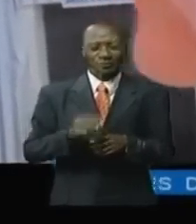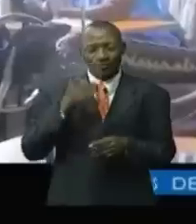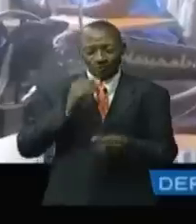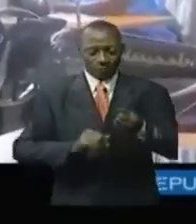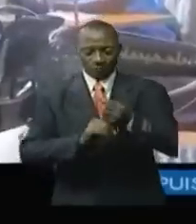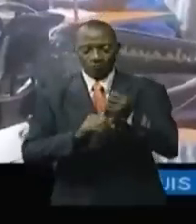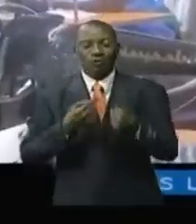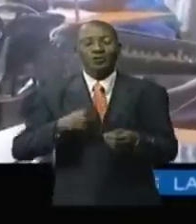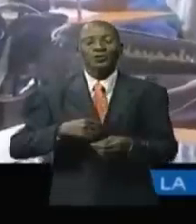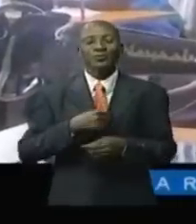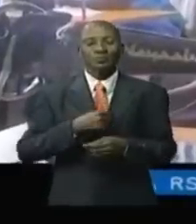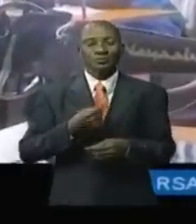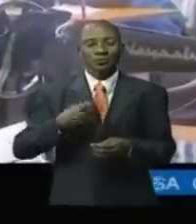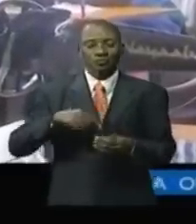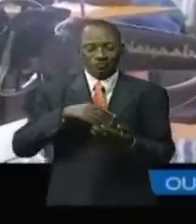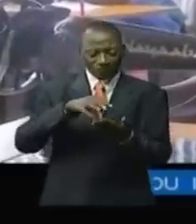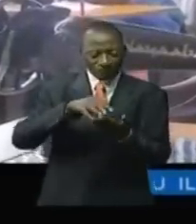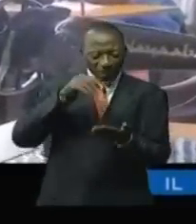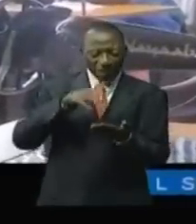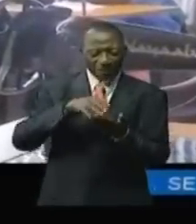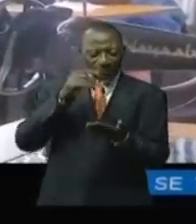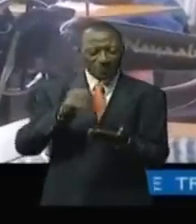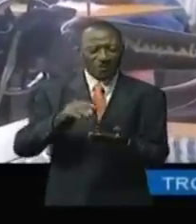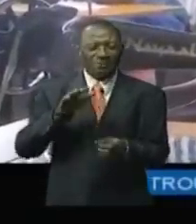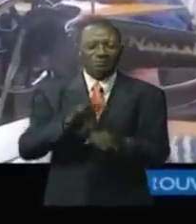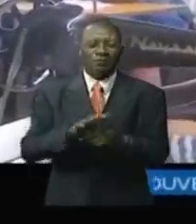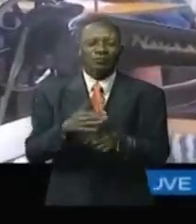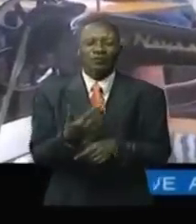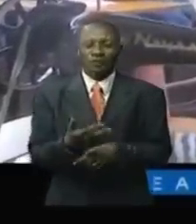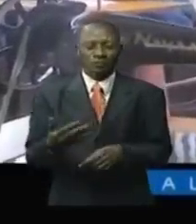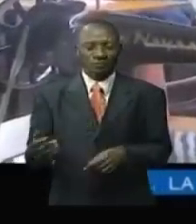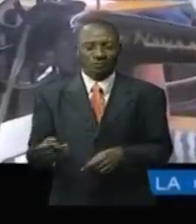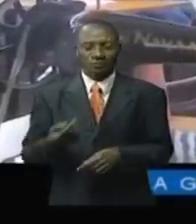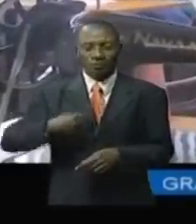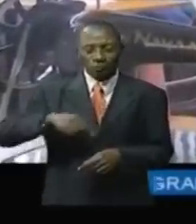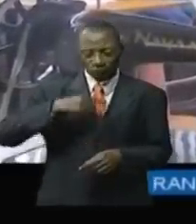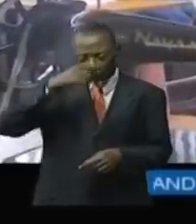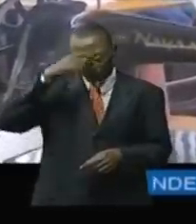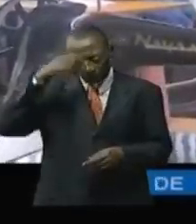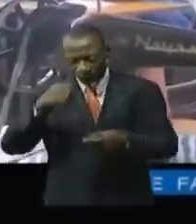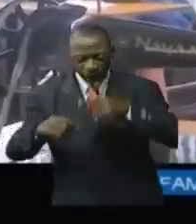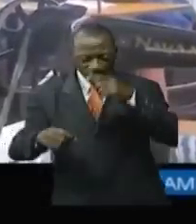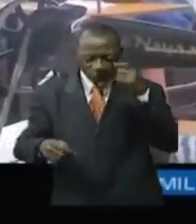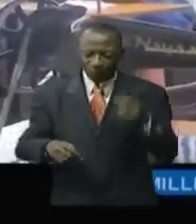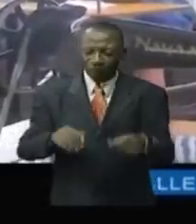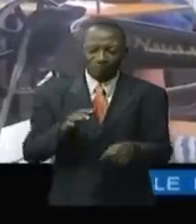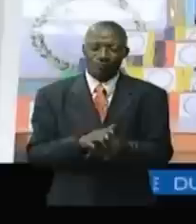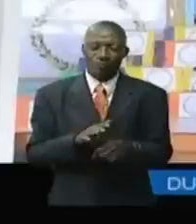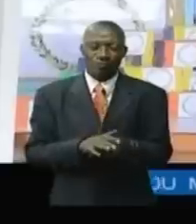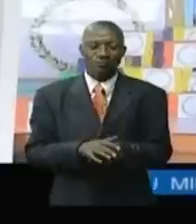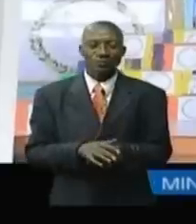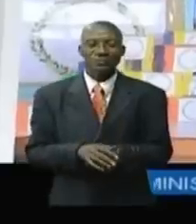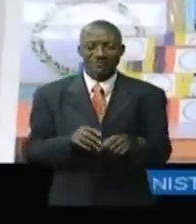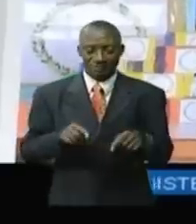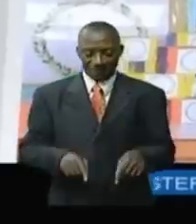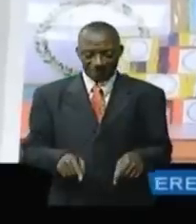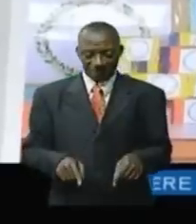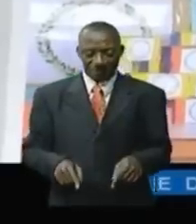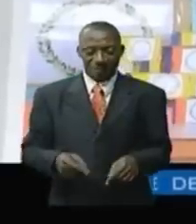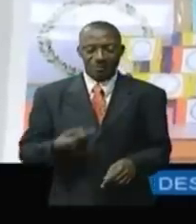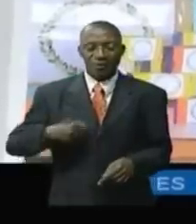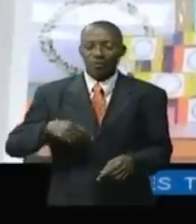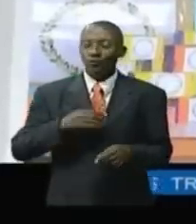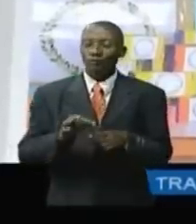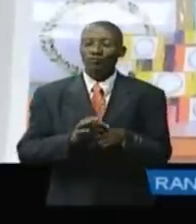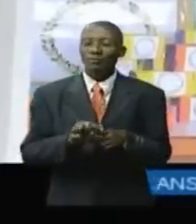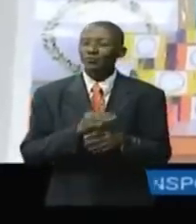suite à l'insécurité, nous avons tellement souffert, cet apprentissage va nous aider. De l'autre côté, ce sont les